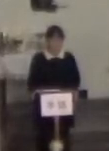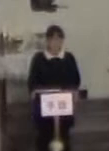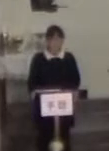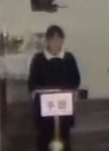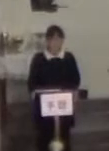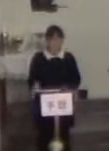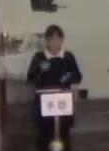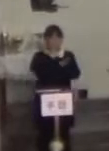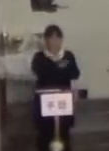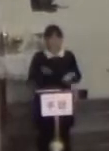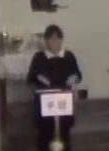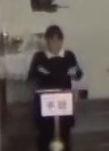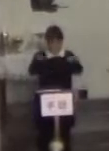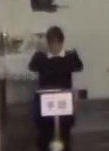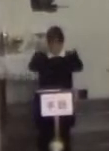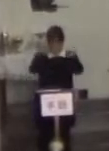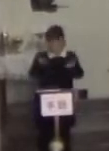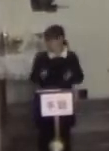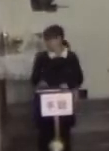お立ちください。